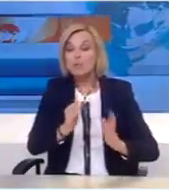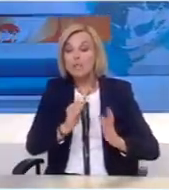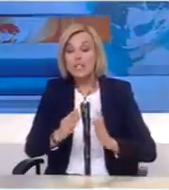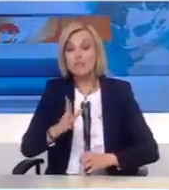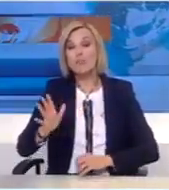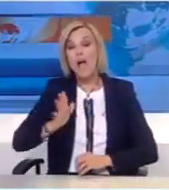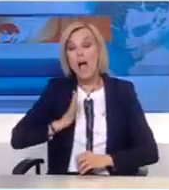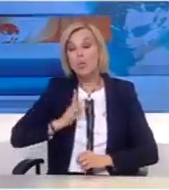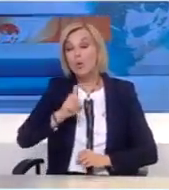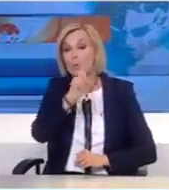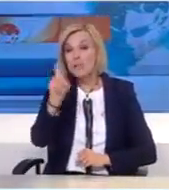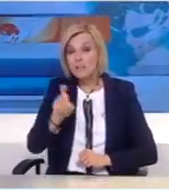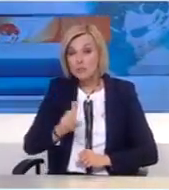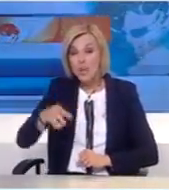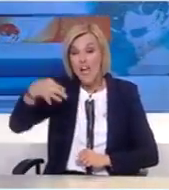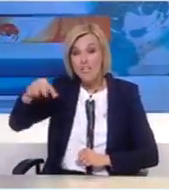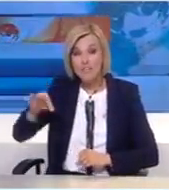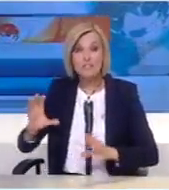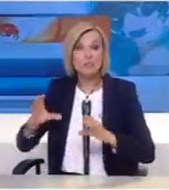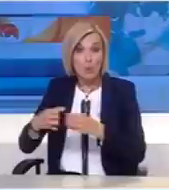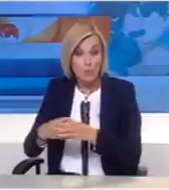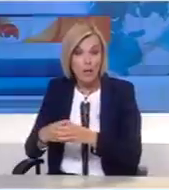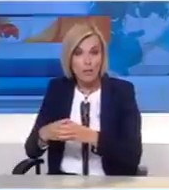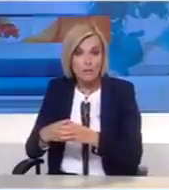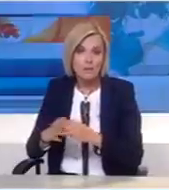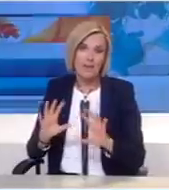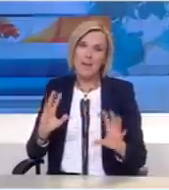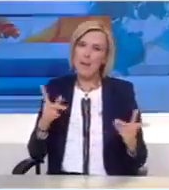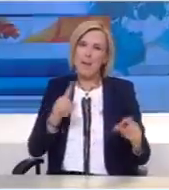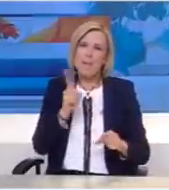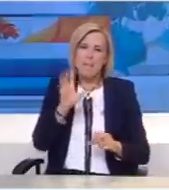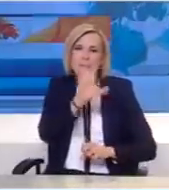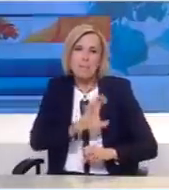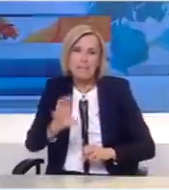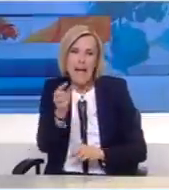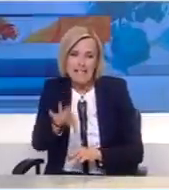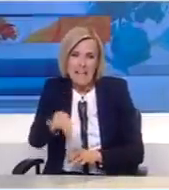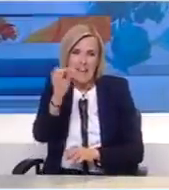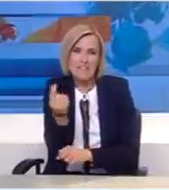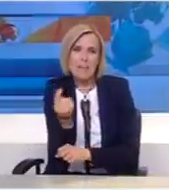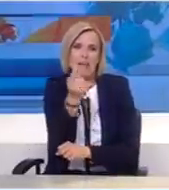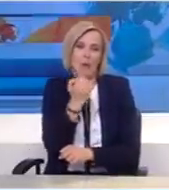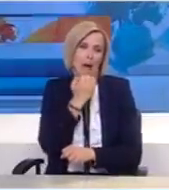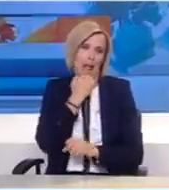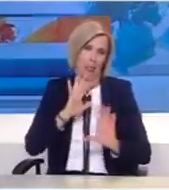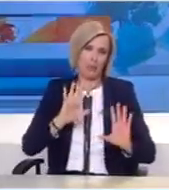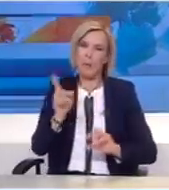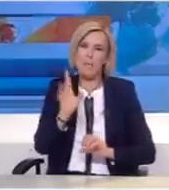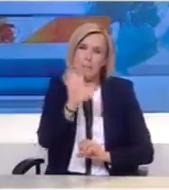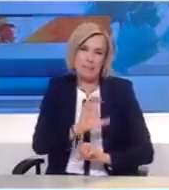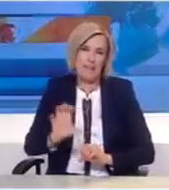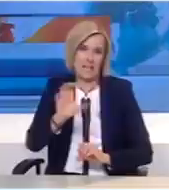ανθρώπινη ζωή, πάλι μιας ευπαθούς ομάδας, ας μην γινόμαστε τέλος πάντων τόσο υπερβολικοί. Από την πρώτη